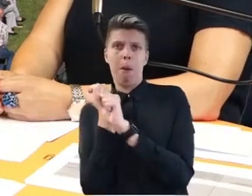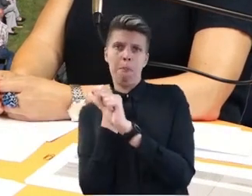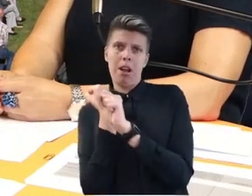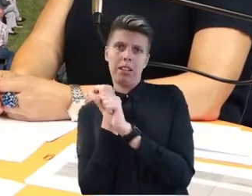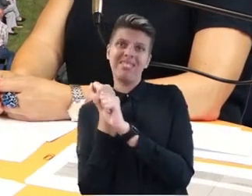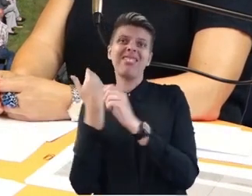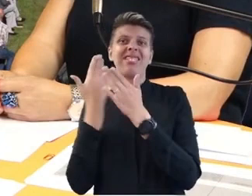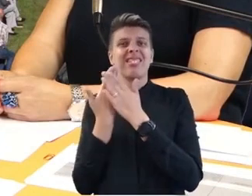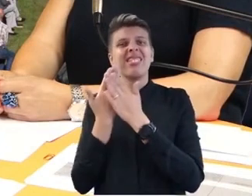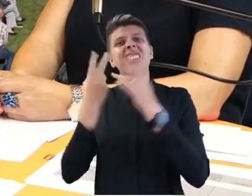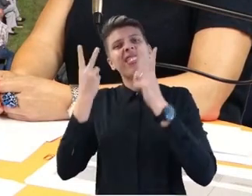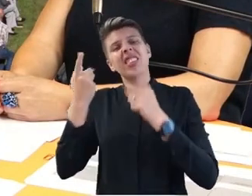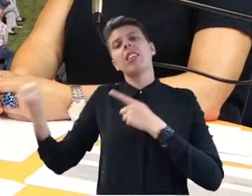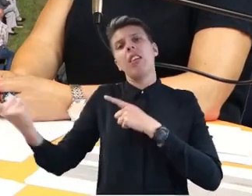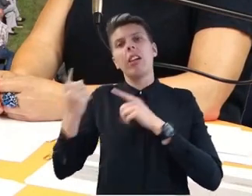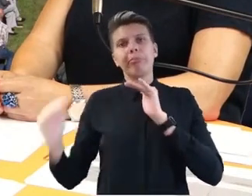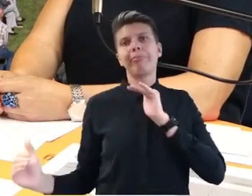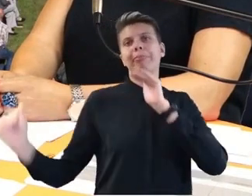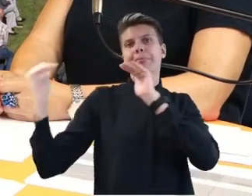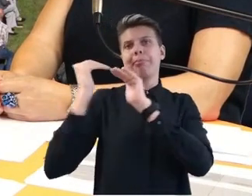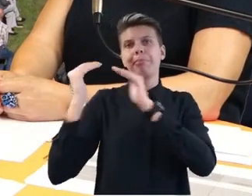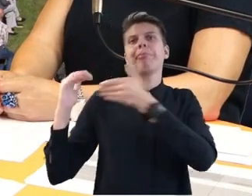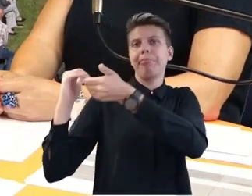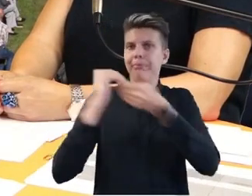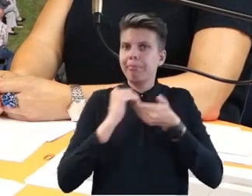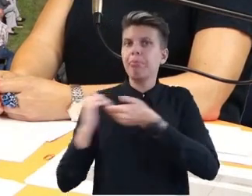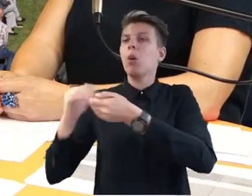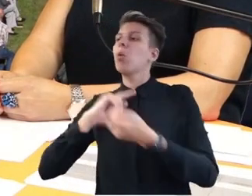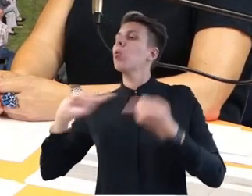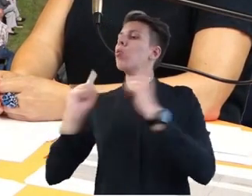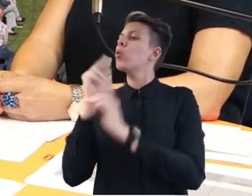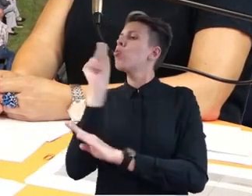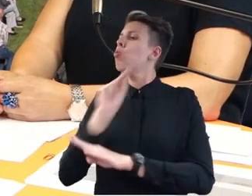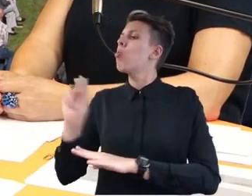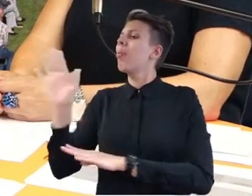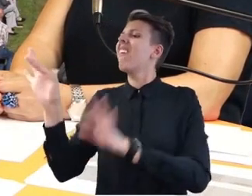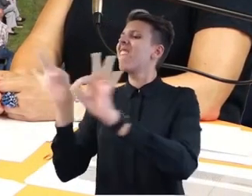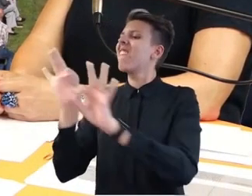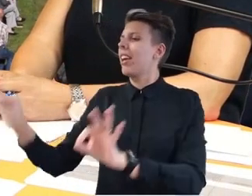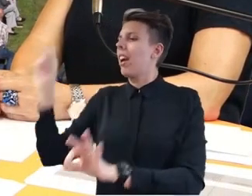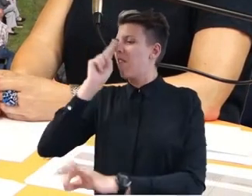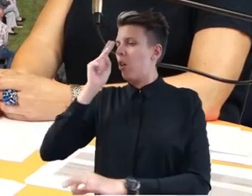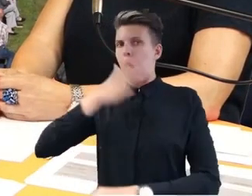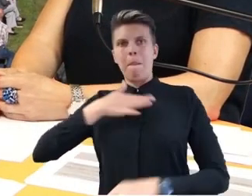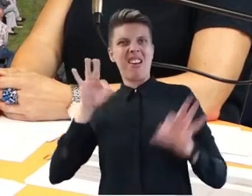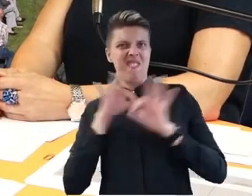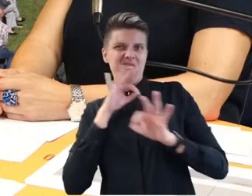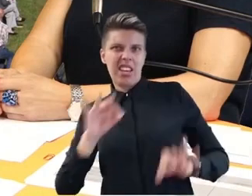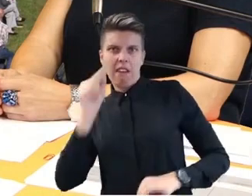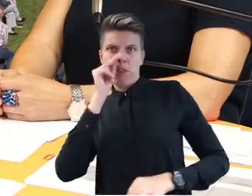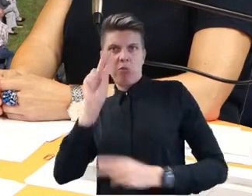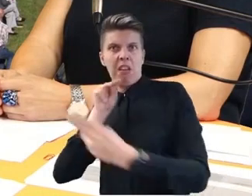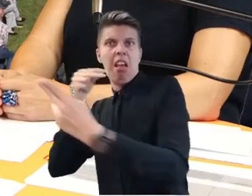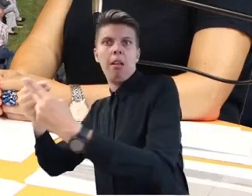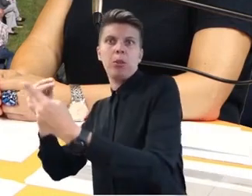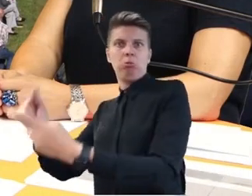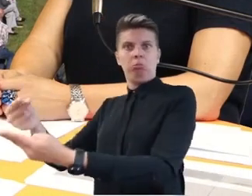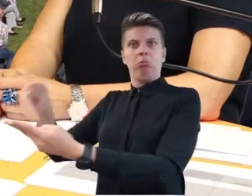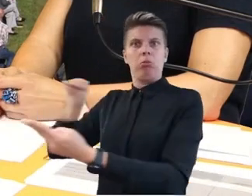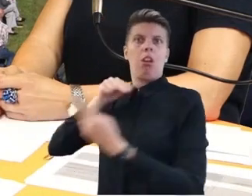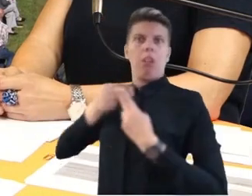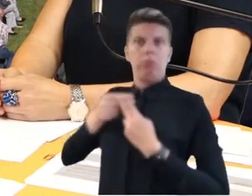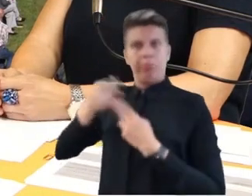und auch einen überblick über die fähigkeiten des anderen und was ist in der fläche verfügbar in einem einsatzort das heißt diese vernetzung und